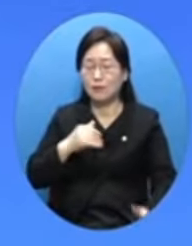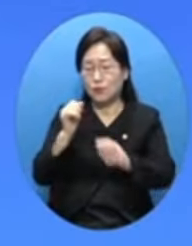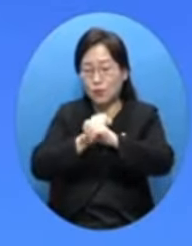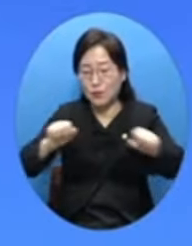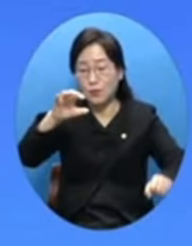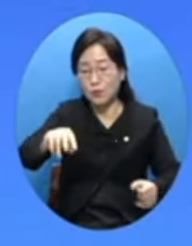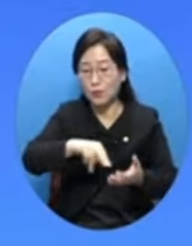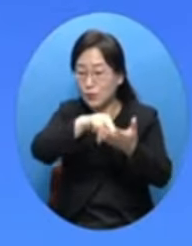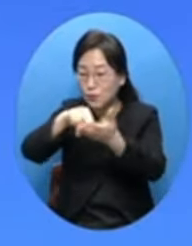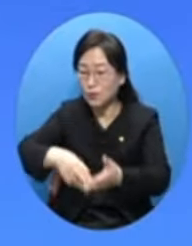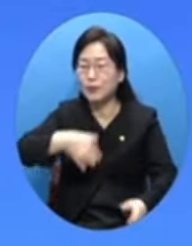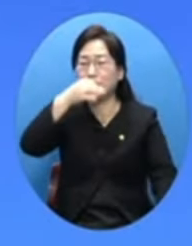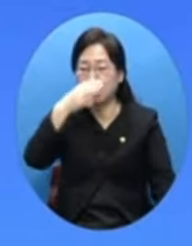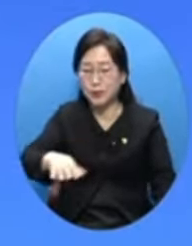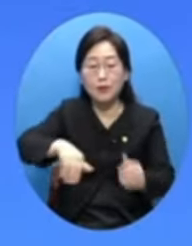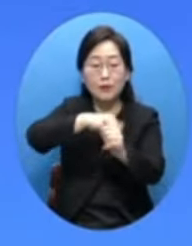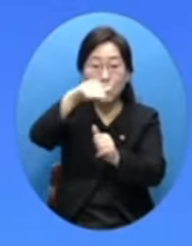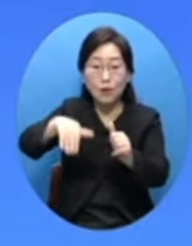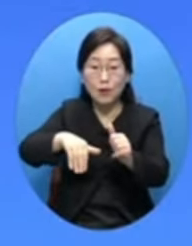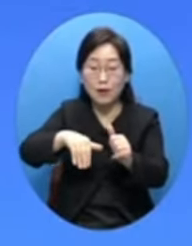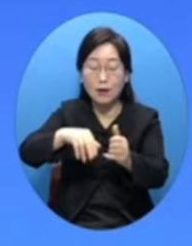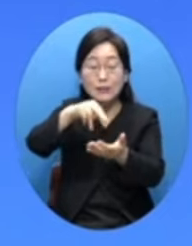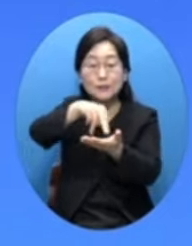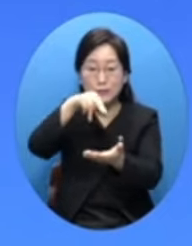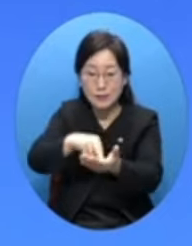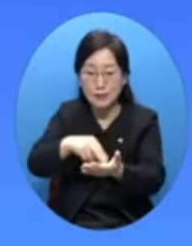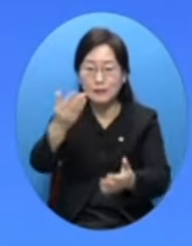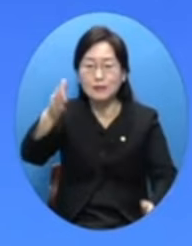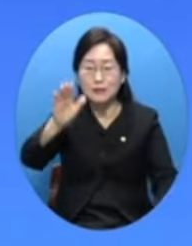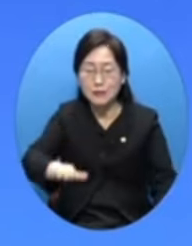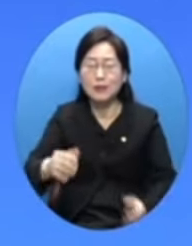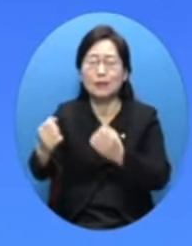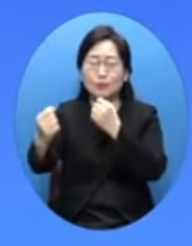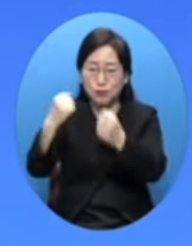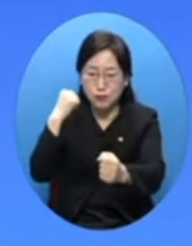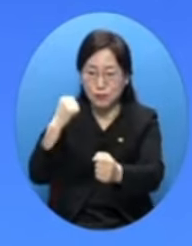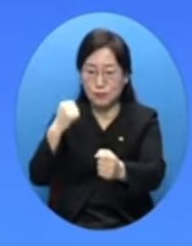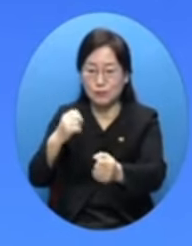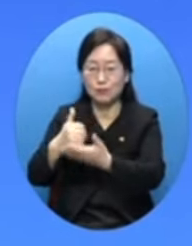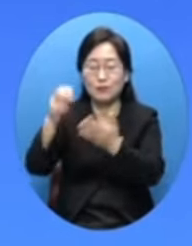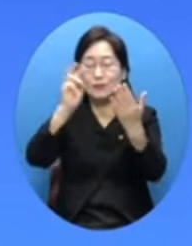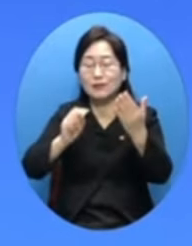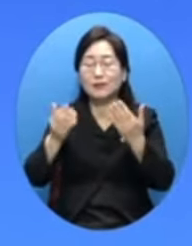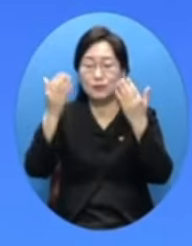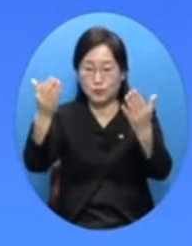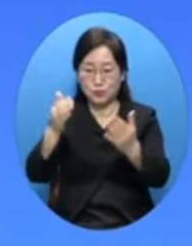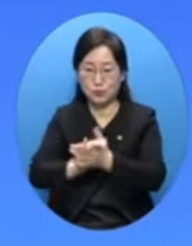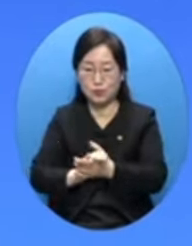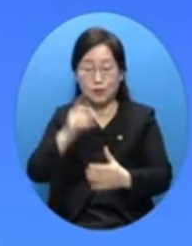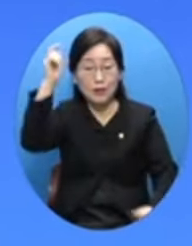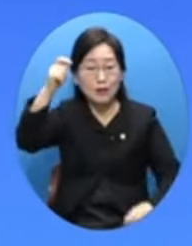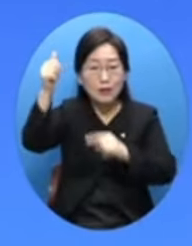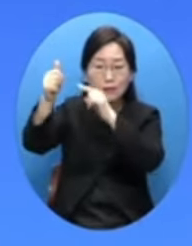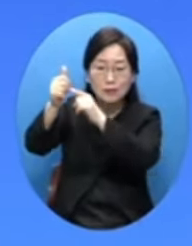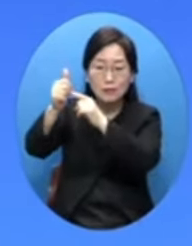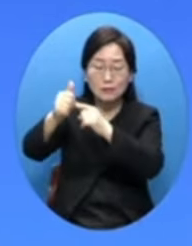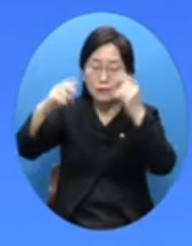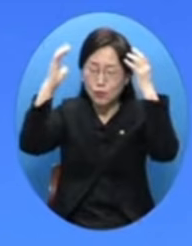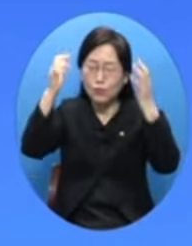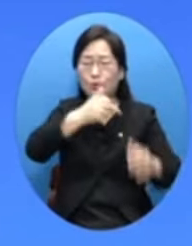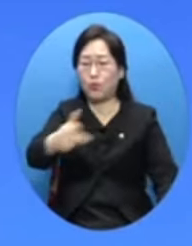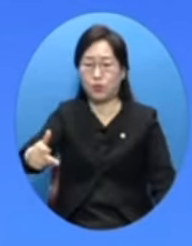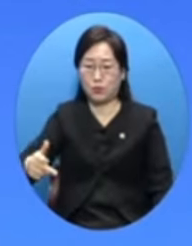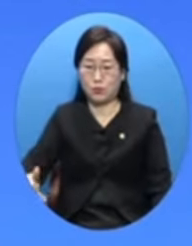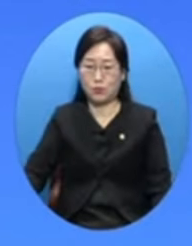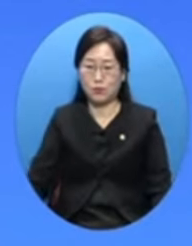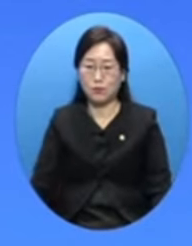외롭고 힘들고 어려운 상황에 처 있지만은 그럼에도 불구하고 내가 주님을 찬양합니다 다윗이 얼마나 그 고난이